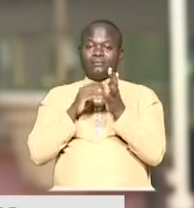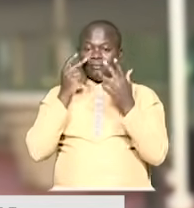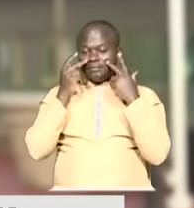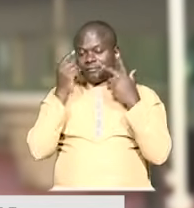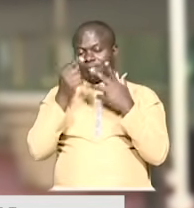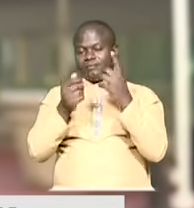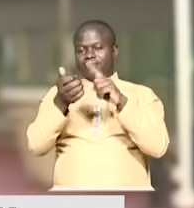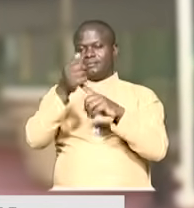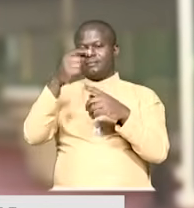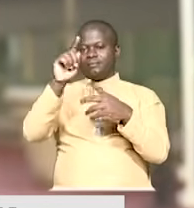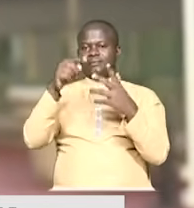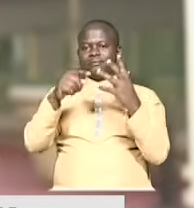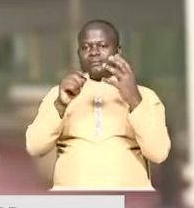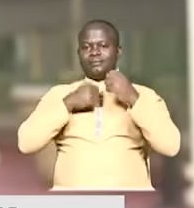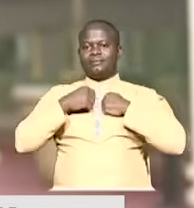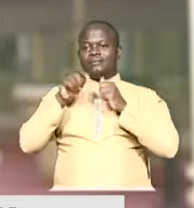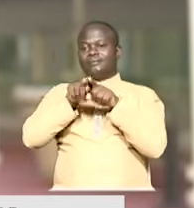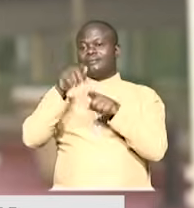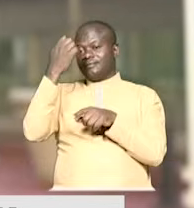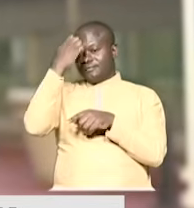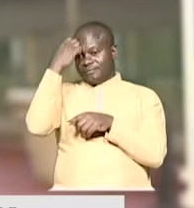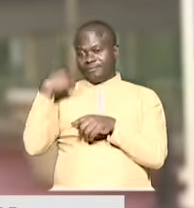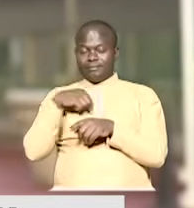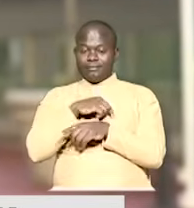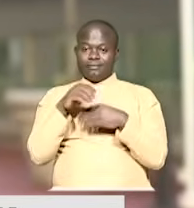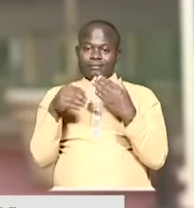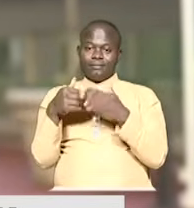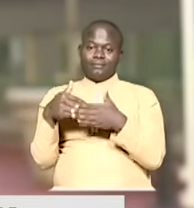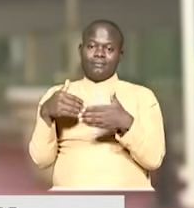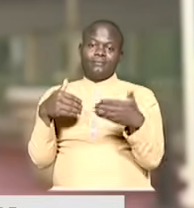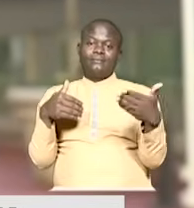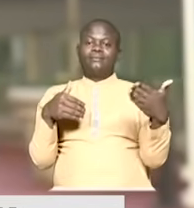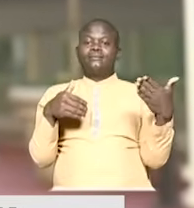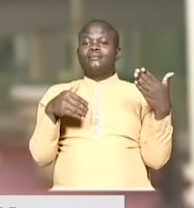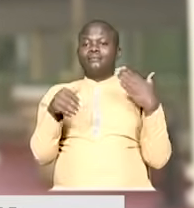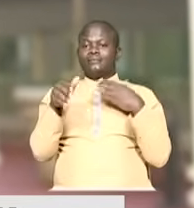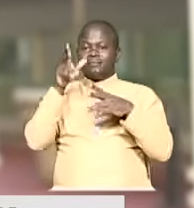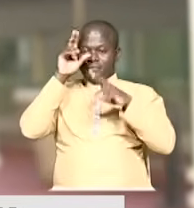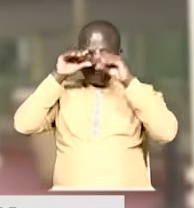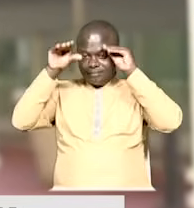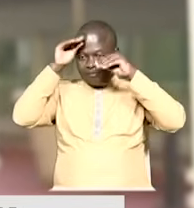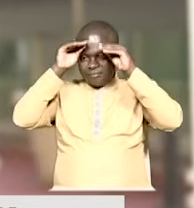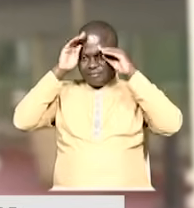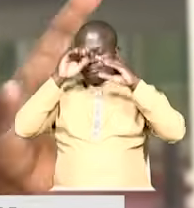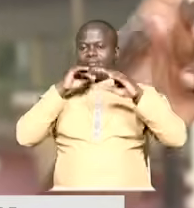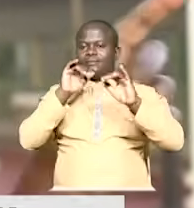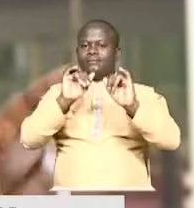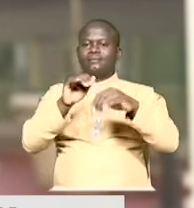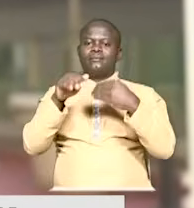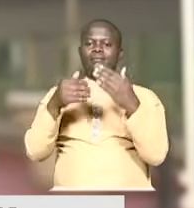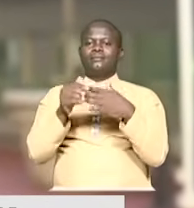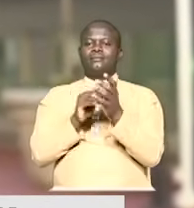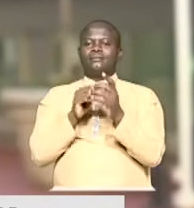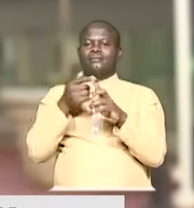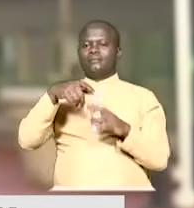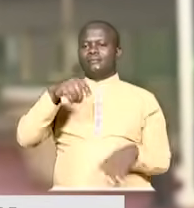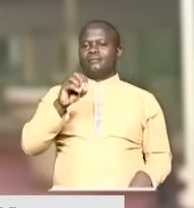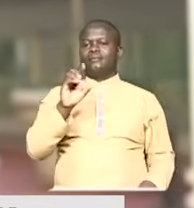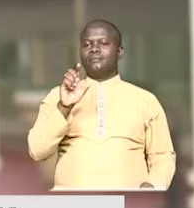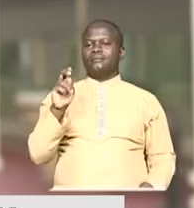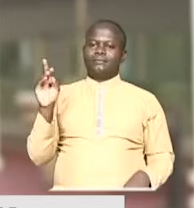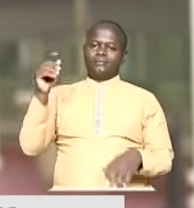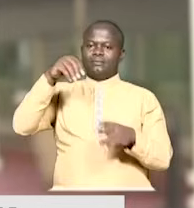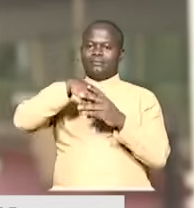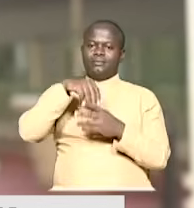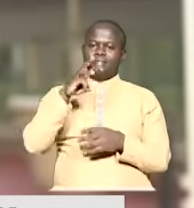tugeze u Rwanda rumeze nk'iburayi turi buraya turimo turarahura ubwenge ntabwo tuje gusigara iburayi navuye muri Poland kugira nze muri